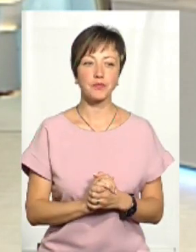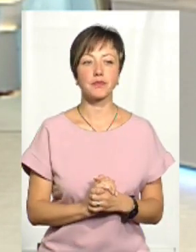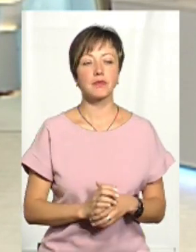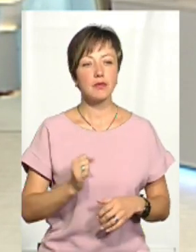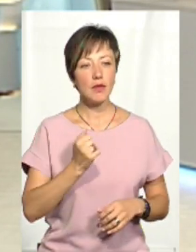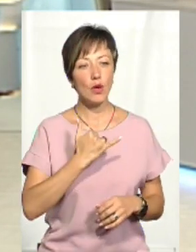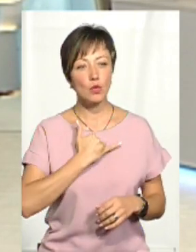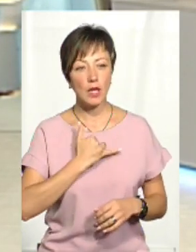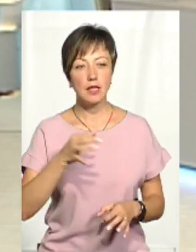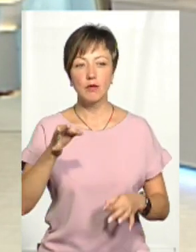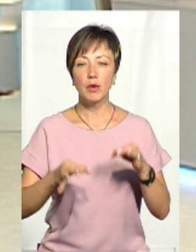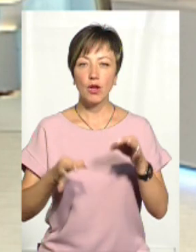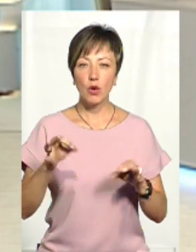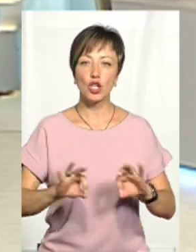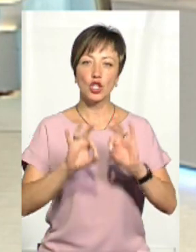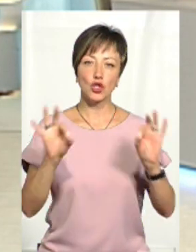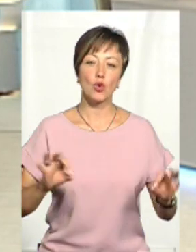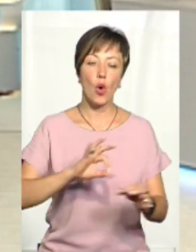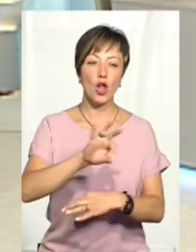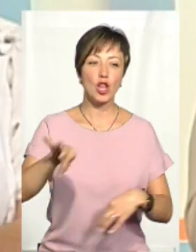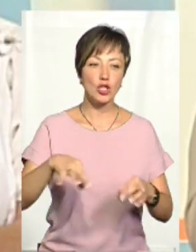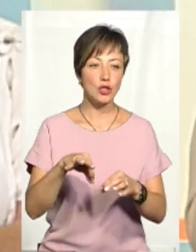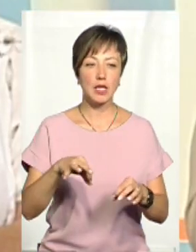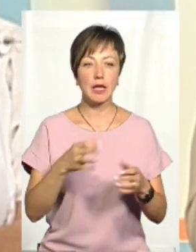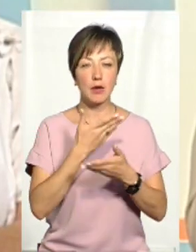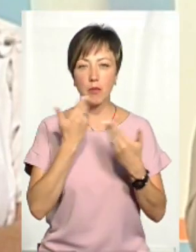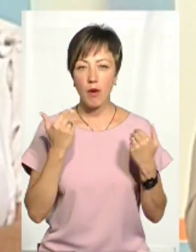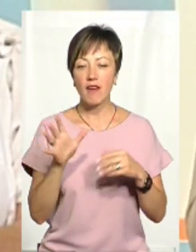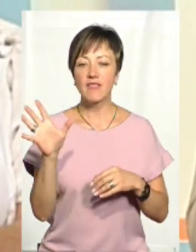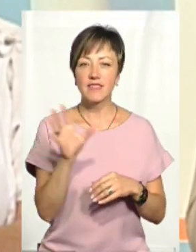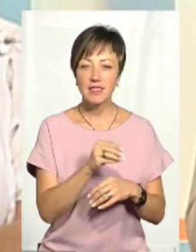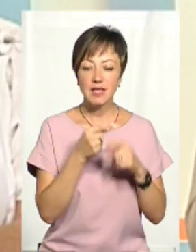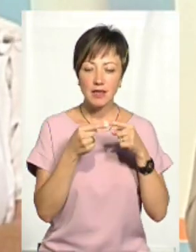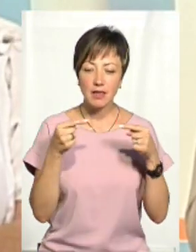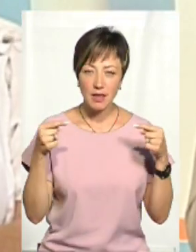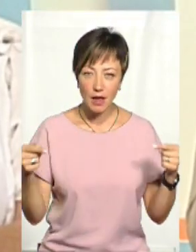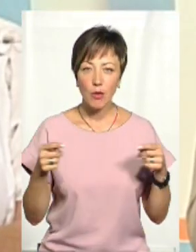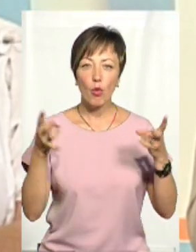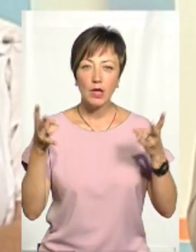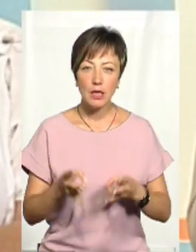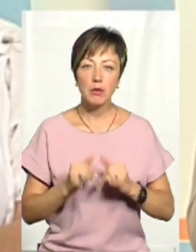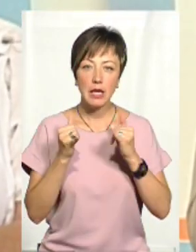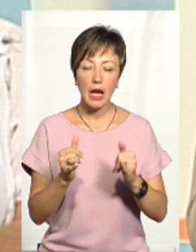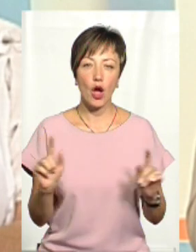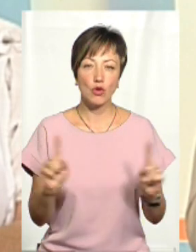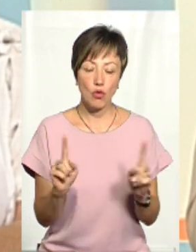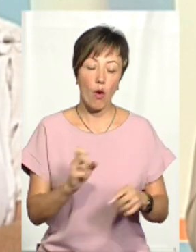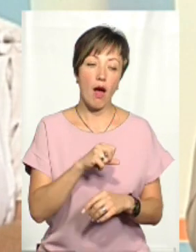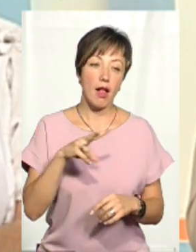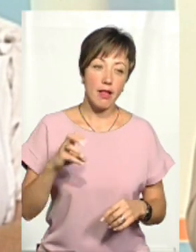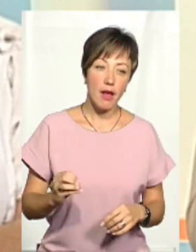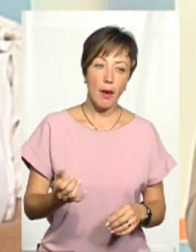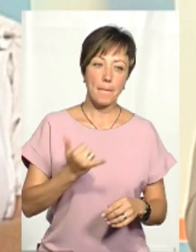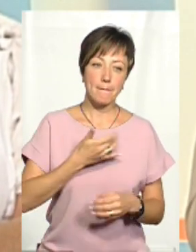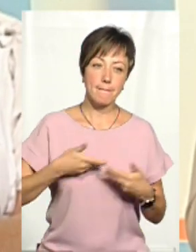нас в природі нічого лишнього не існує, всі потрібні для чогось. Якби. Але ми стикнулися з